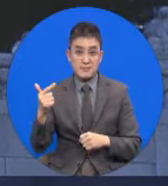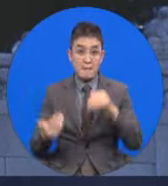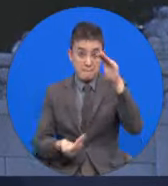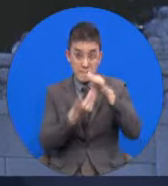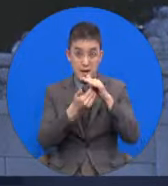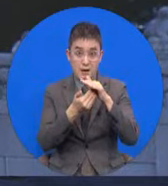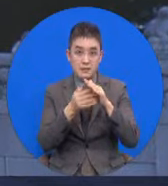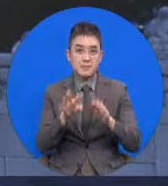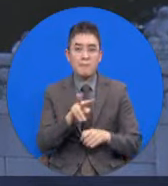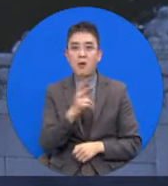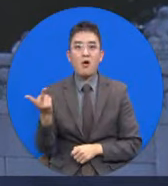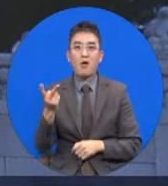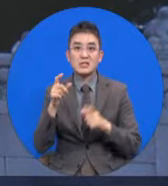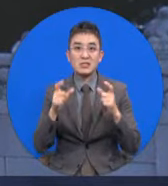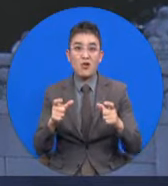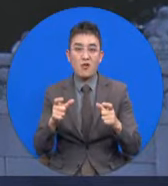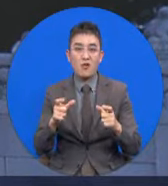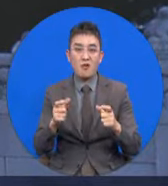말씀드렸는데 바뀌었어요.